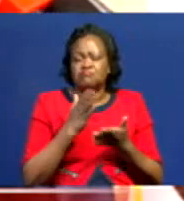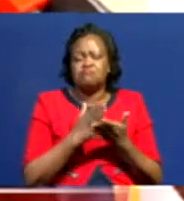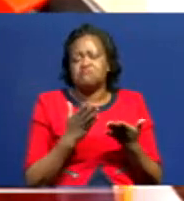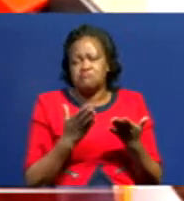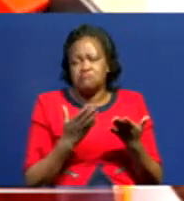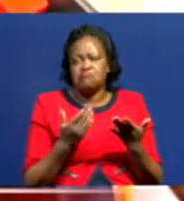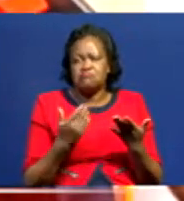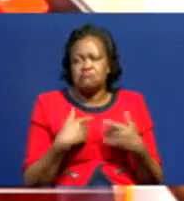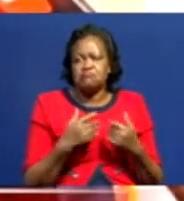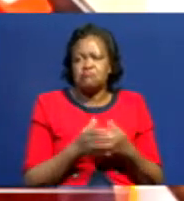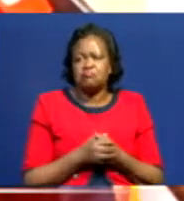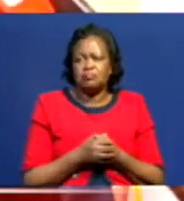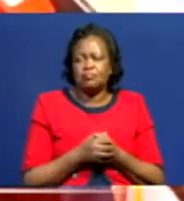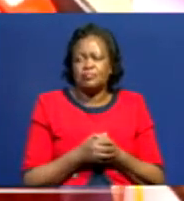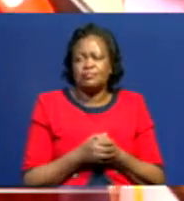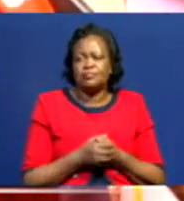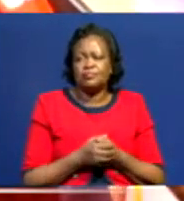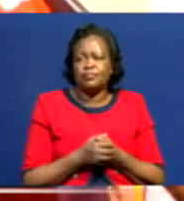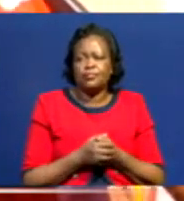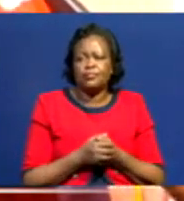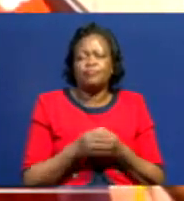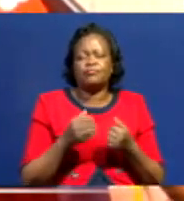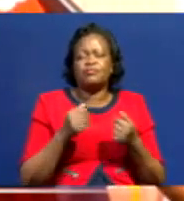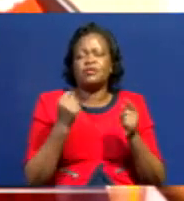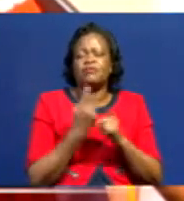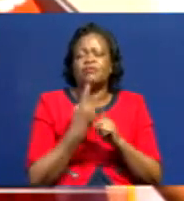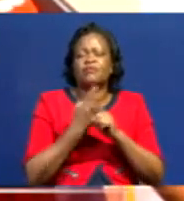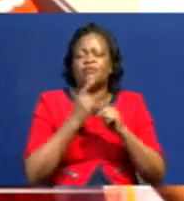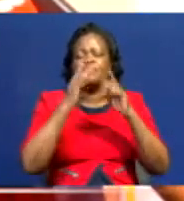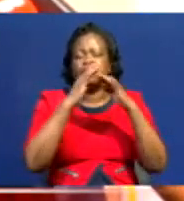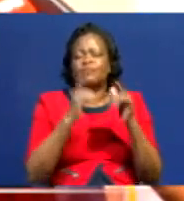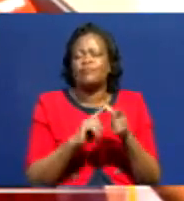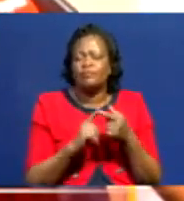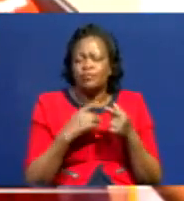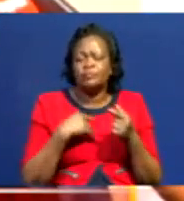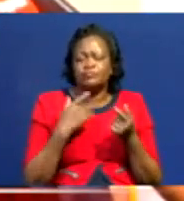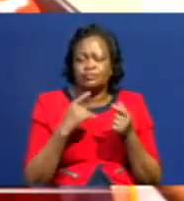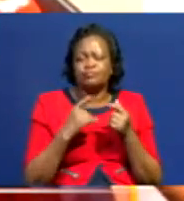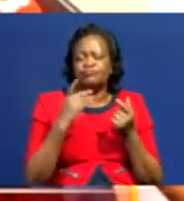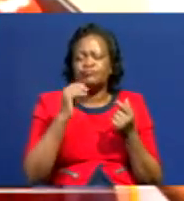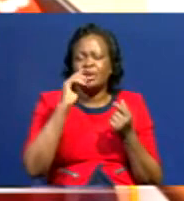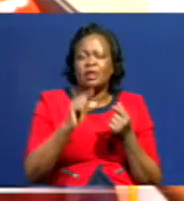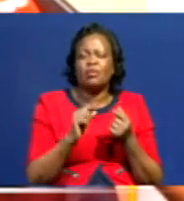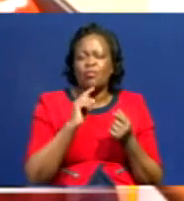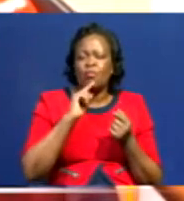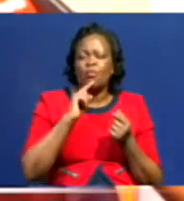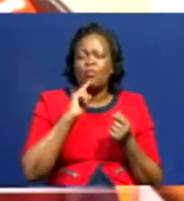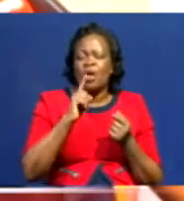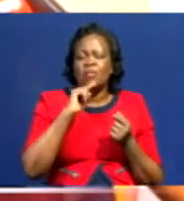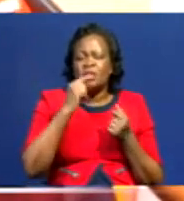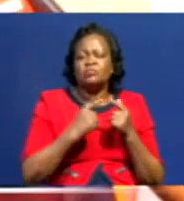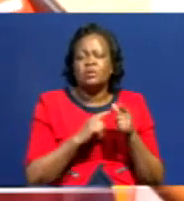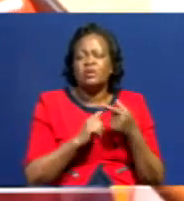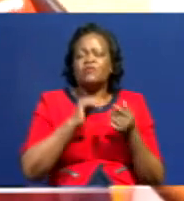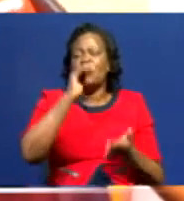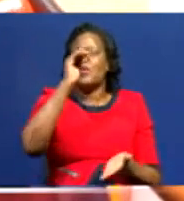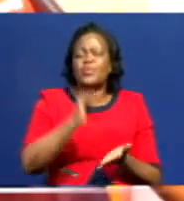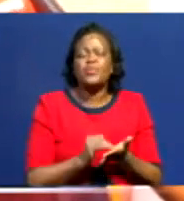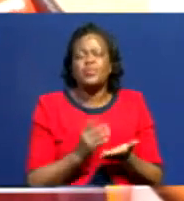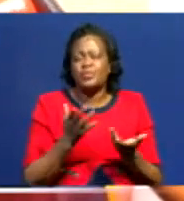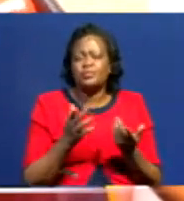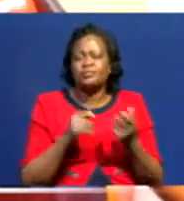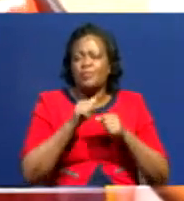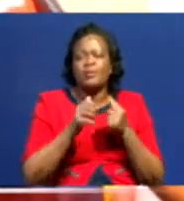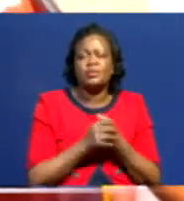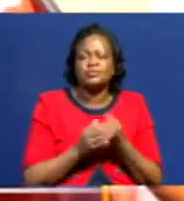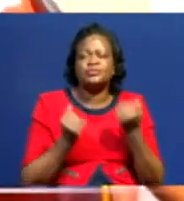kilo 300 kwa eka, hiyo sio nzuri. Tunataka tuende kilo 1,000 ikiwa chini kabisa, labda ya kusia iwe